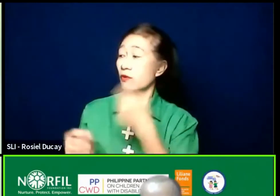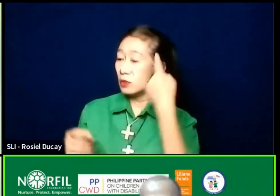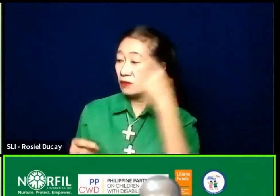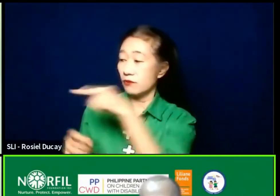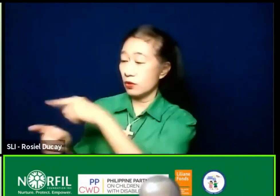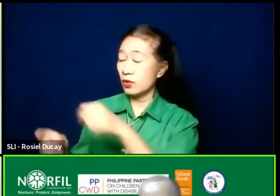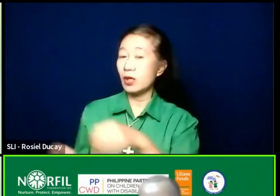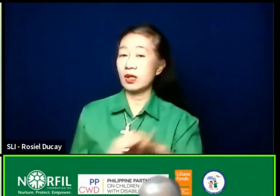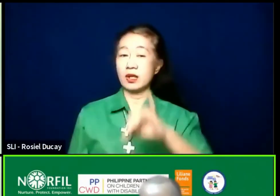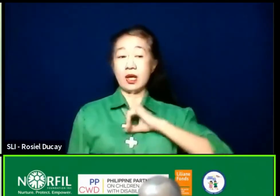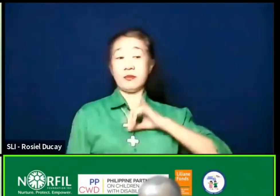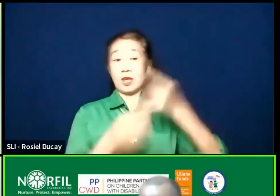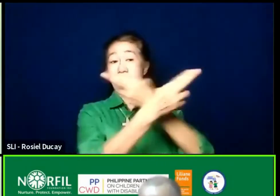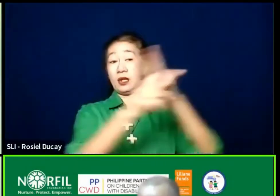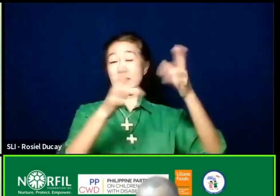So sa dulo nito,